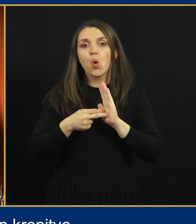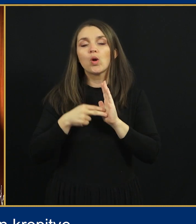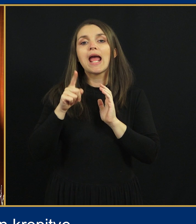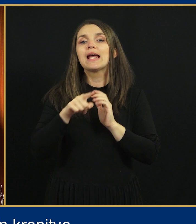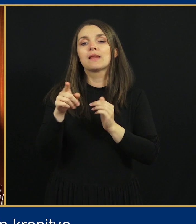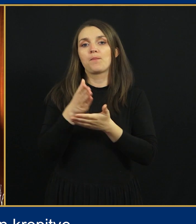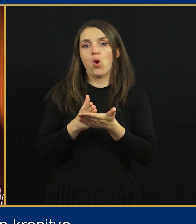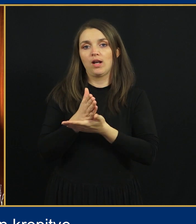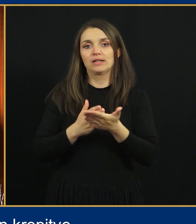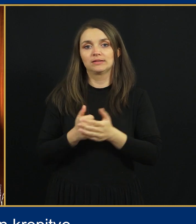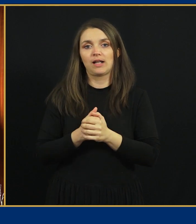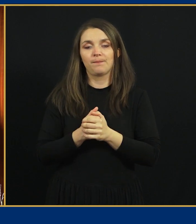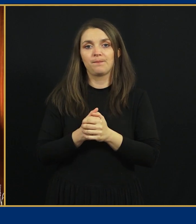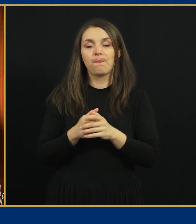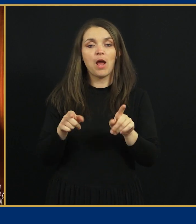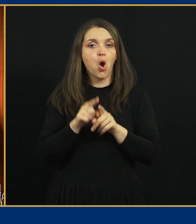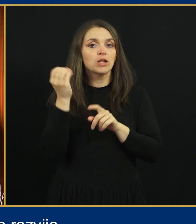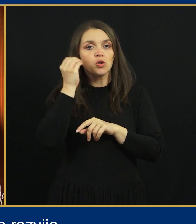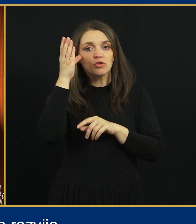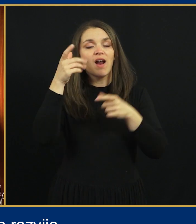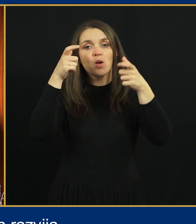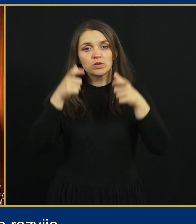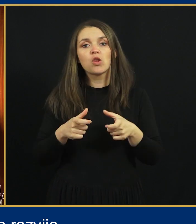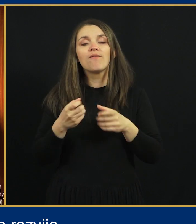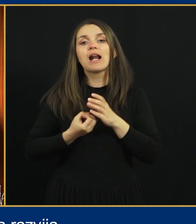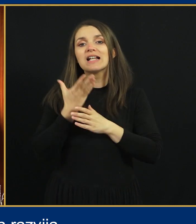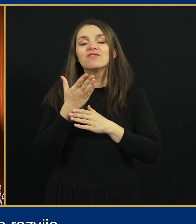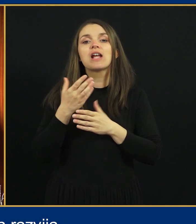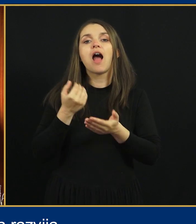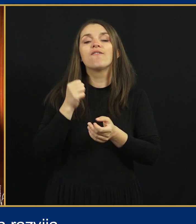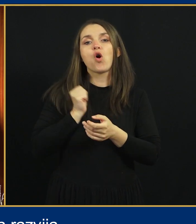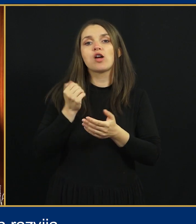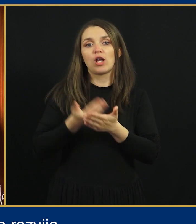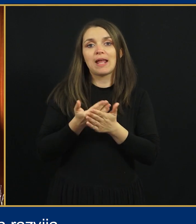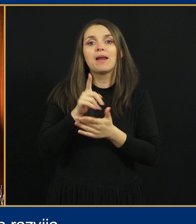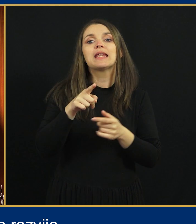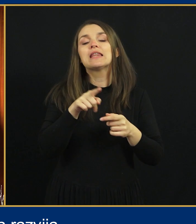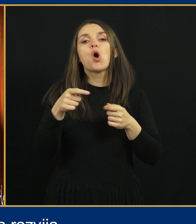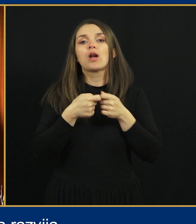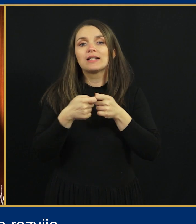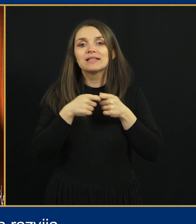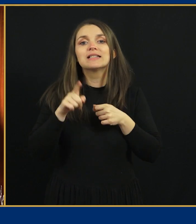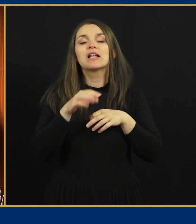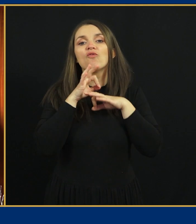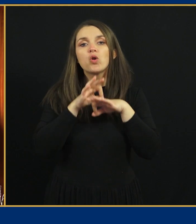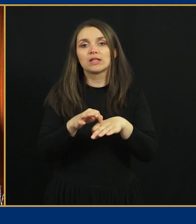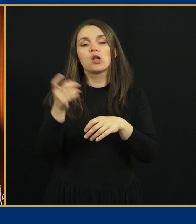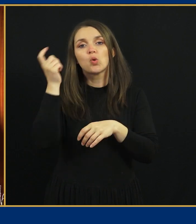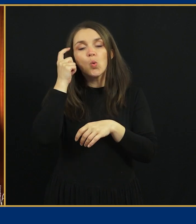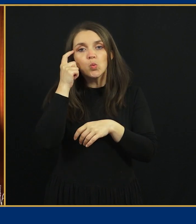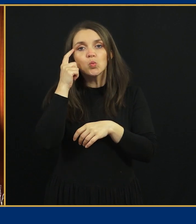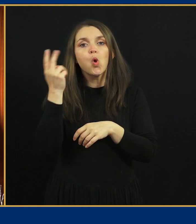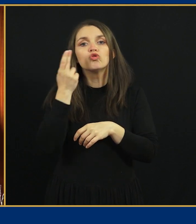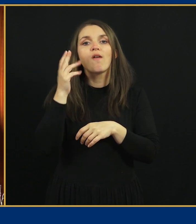stroke in poklica. Kot izobraževalna ustanova razvija vojaške temelje ter organizacijsko in